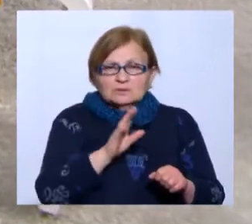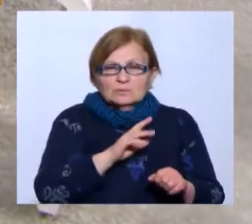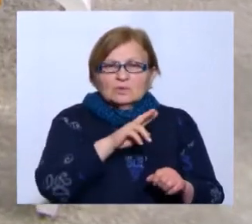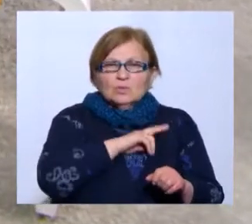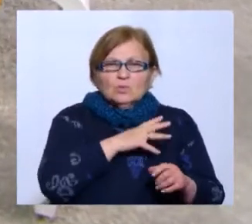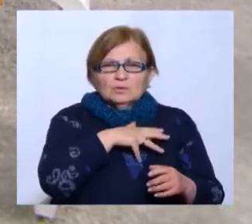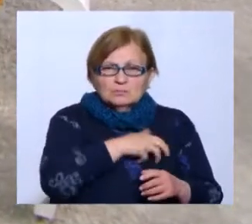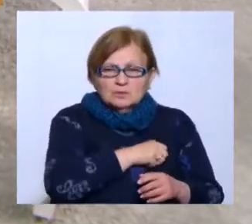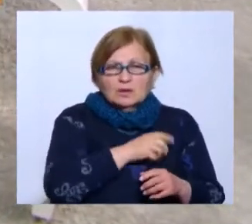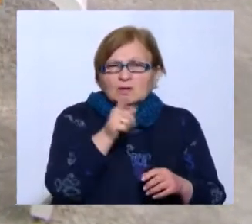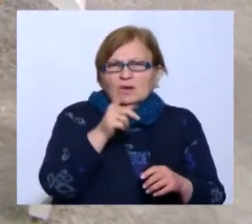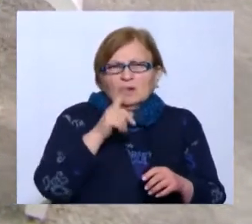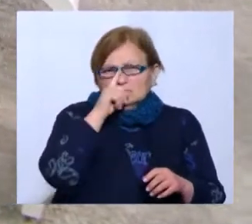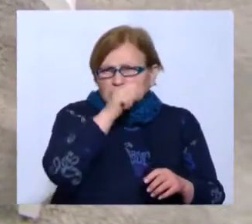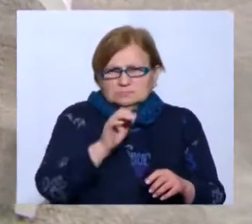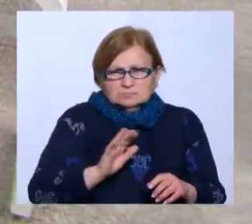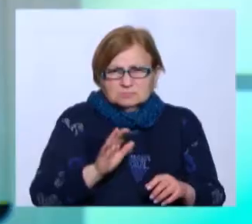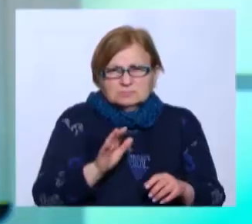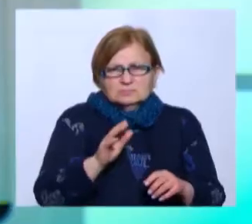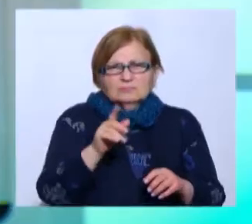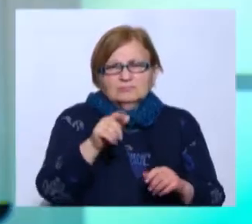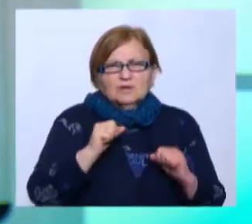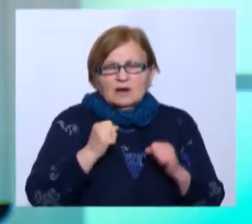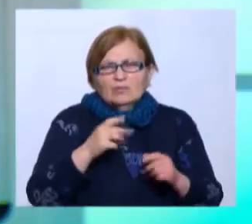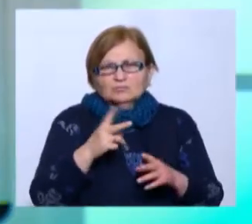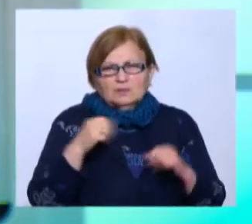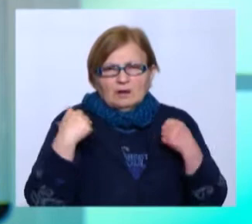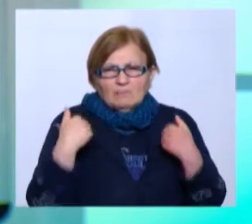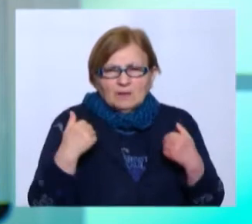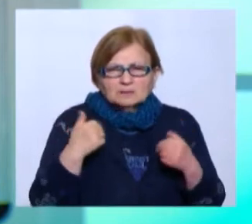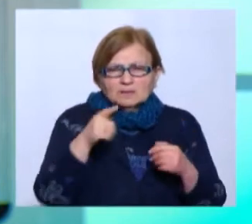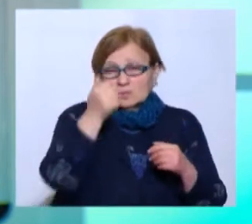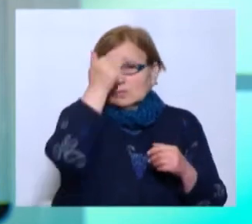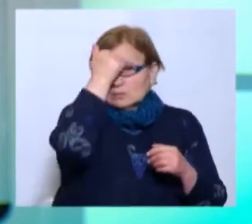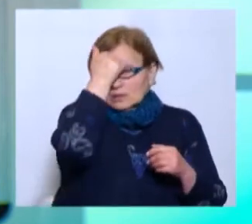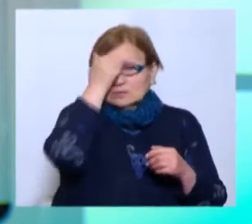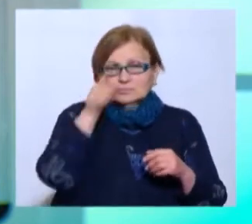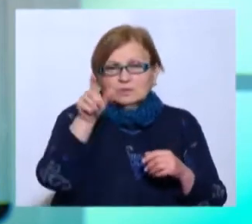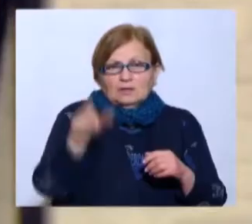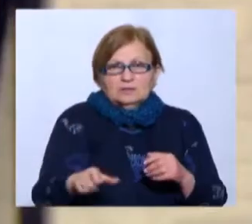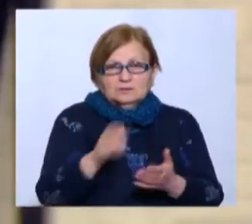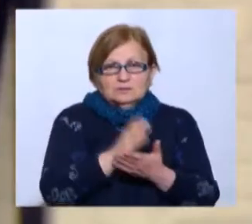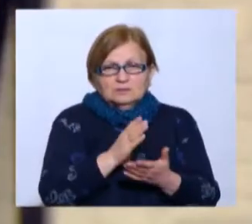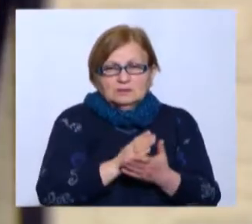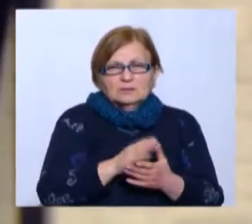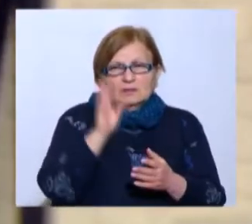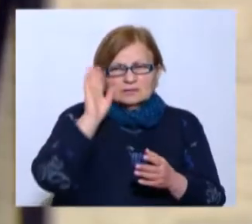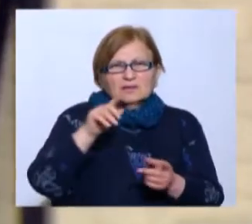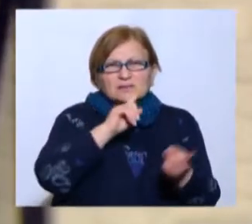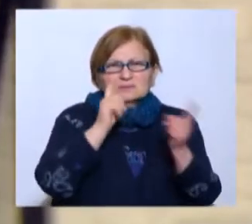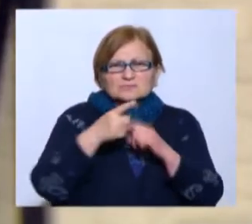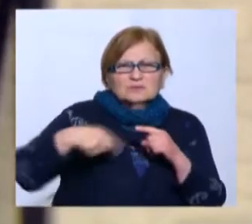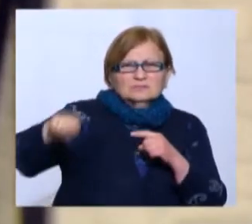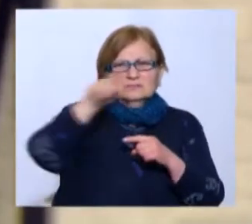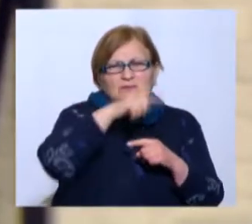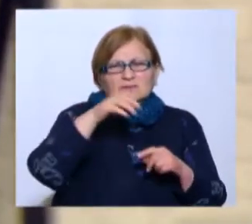ყოსევდიანი, ნუ დაეცემი, დასდეკ, გამაგრდი, გახსოვდეს, რომ ხარ ადამიანი. დაიცვალოს გარემოება, თუნდ